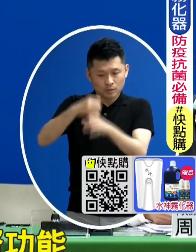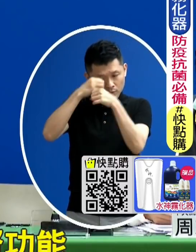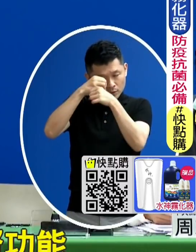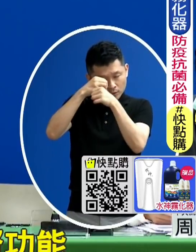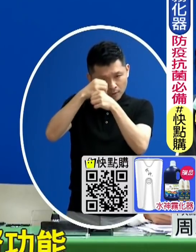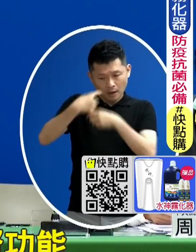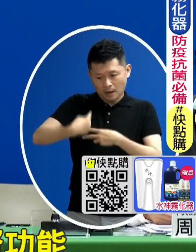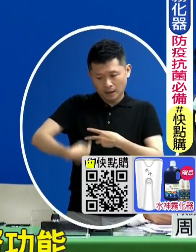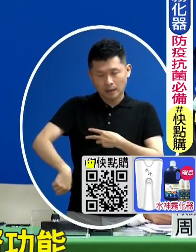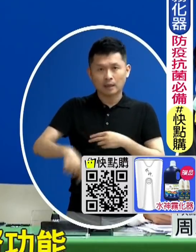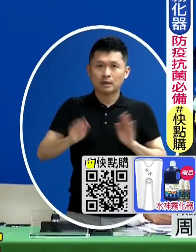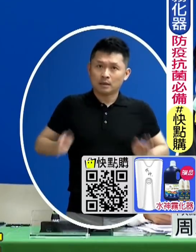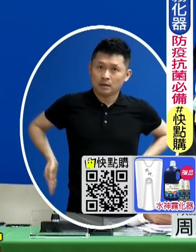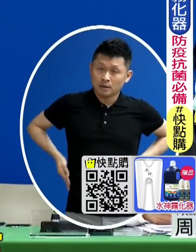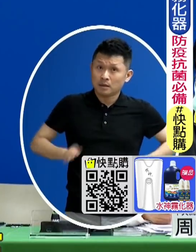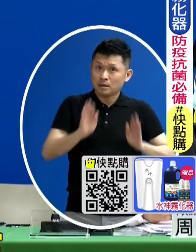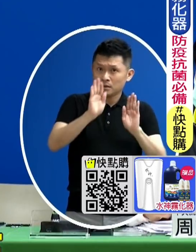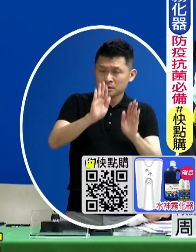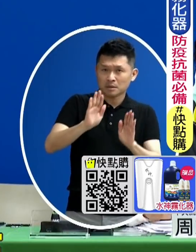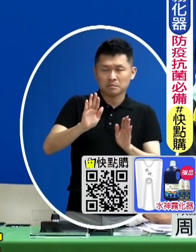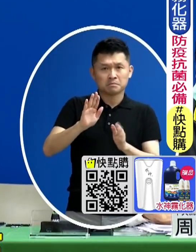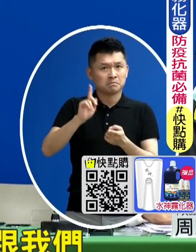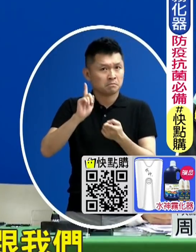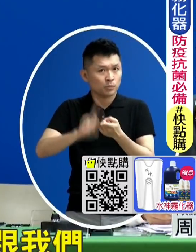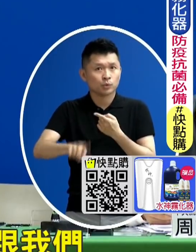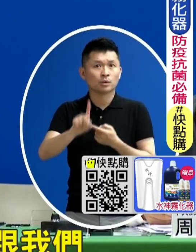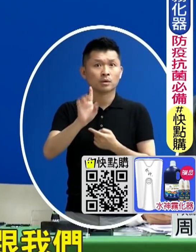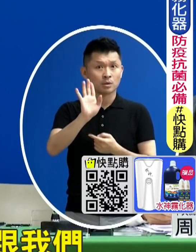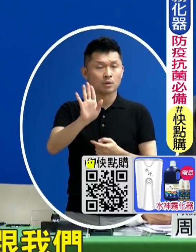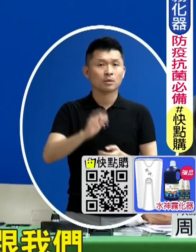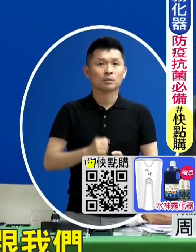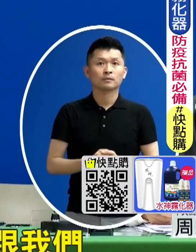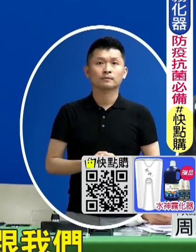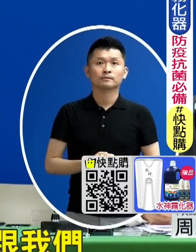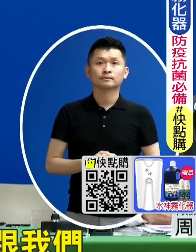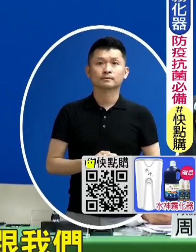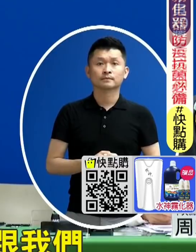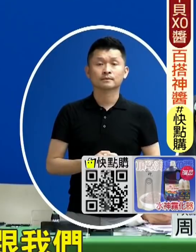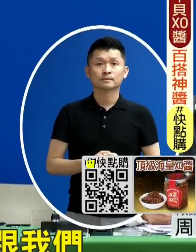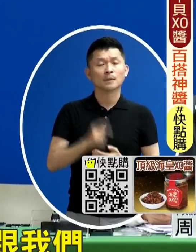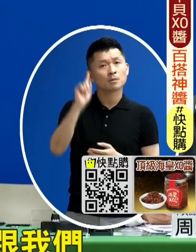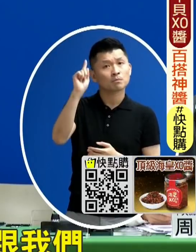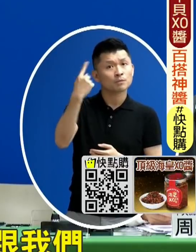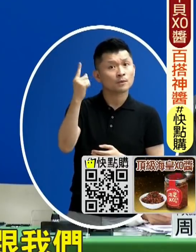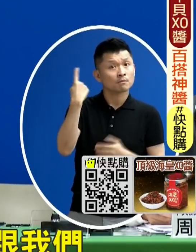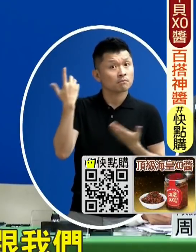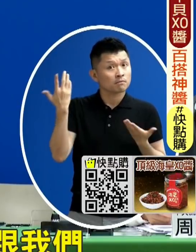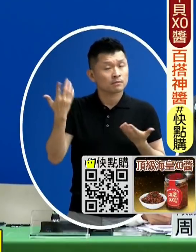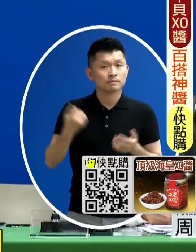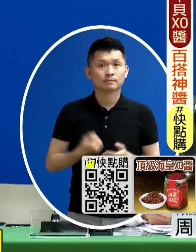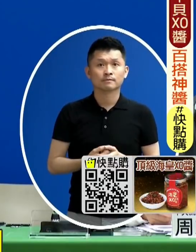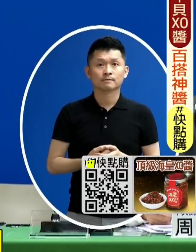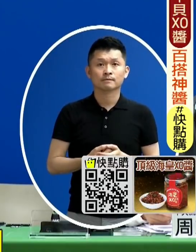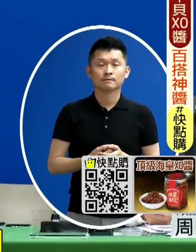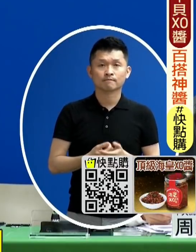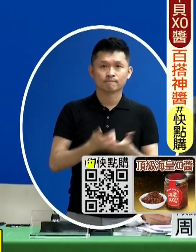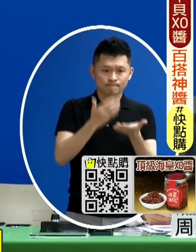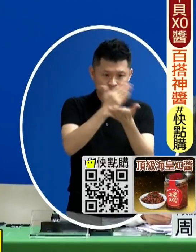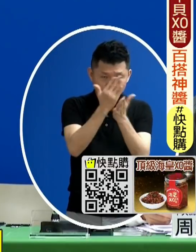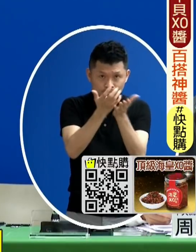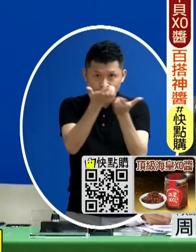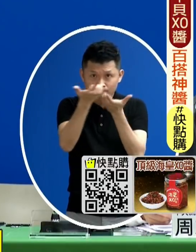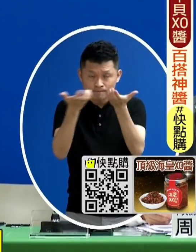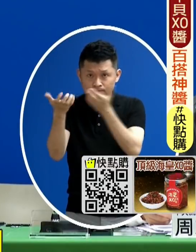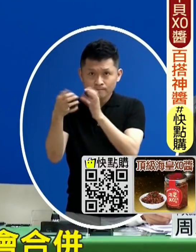到肝功能、肾功能会有一些异常了，那它主要的这个来源主要还是跟我们几个分类有